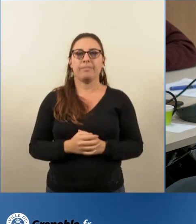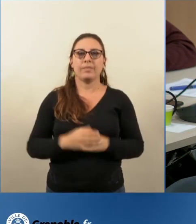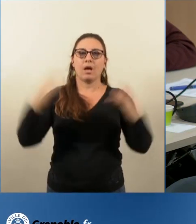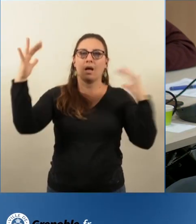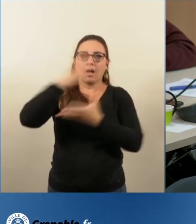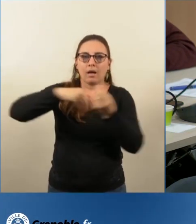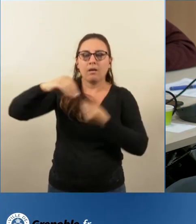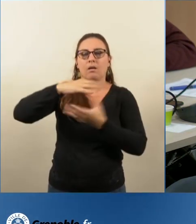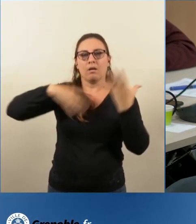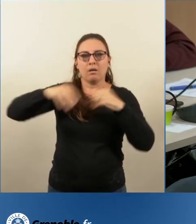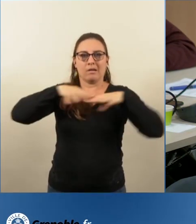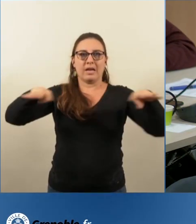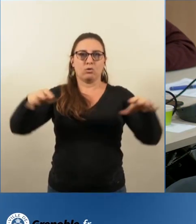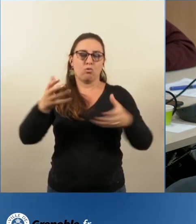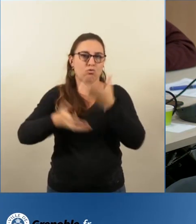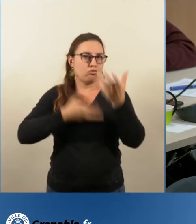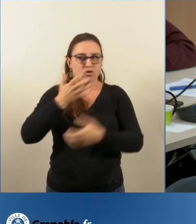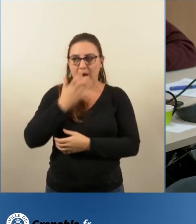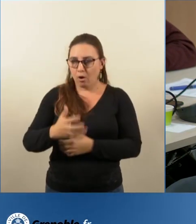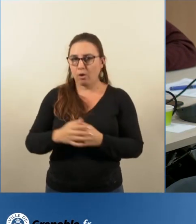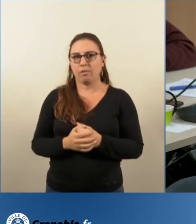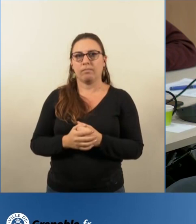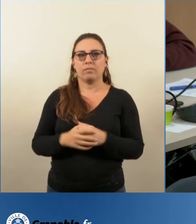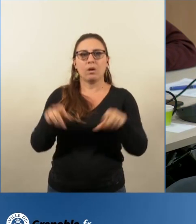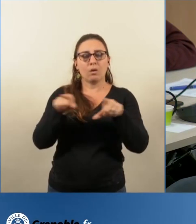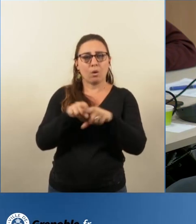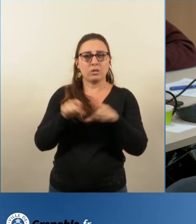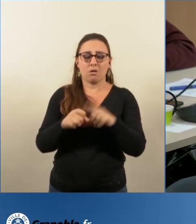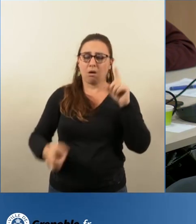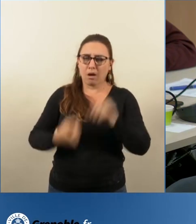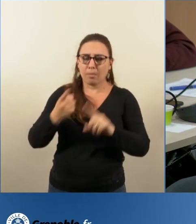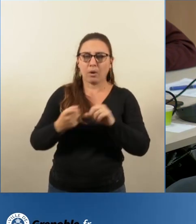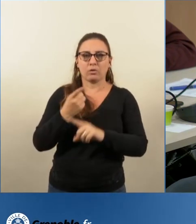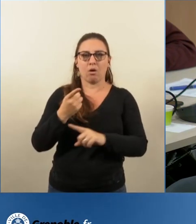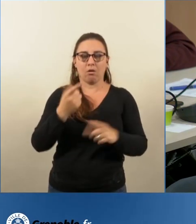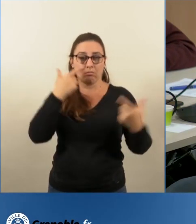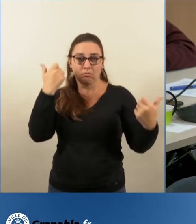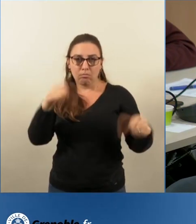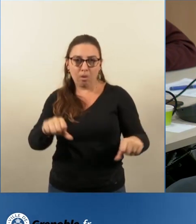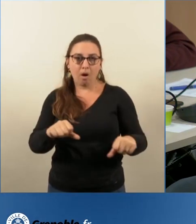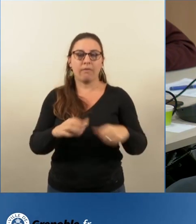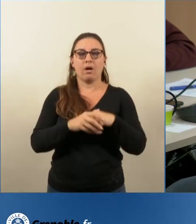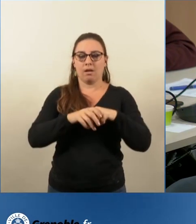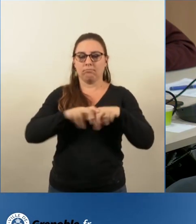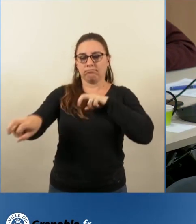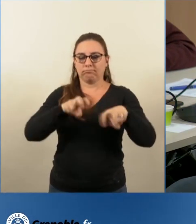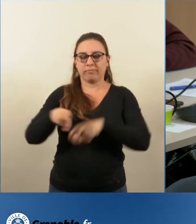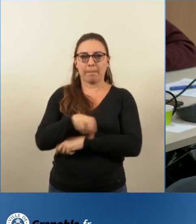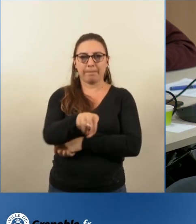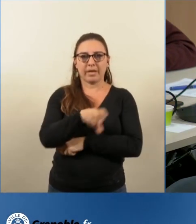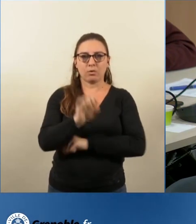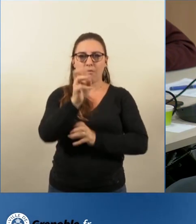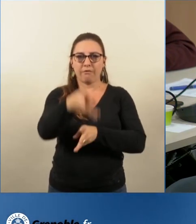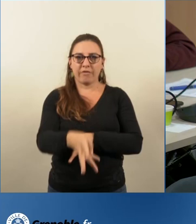dans les réseaux de chaleur la part modale élevée observée donc concernant les mobilités piétons vélo